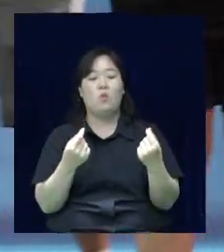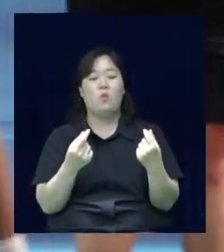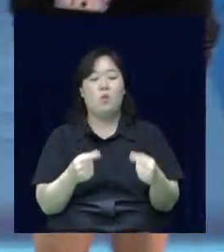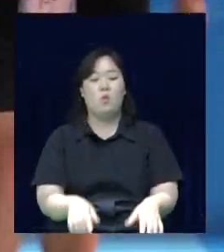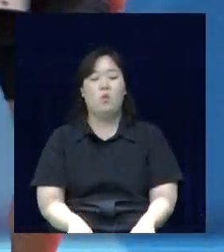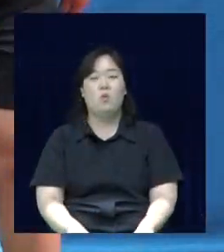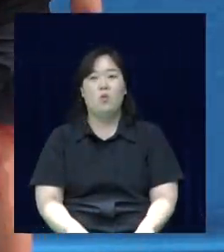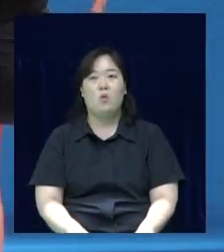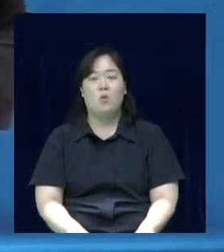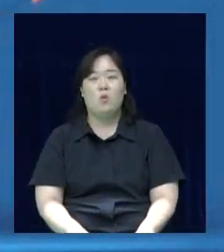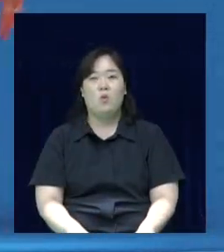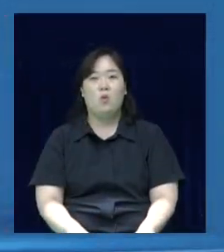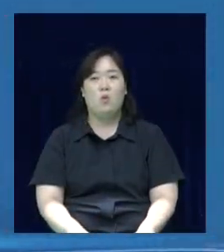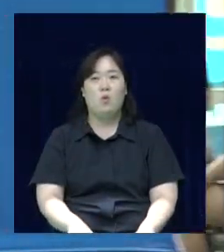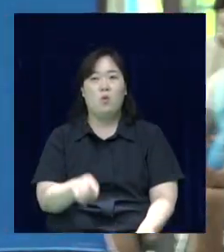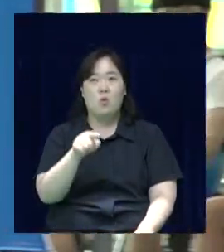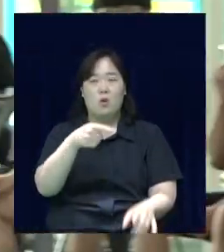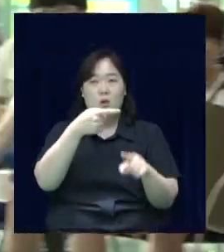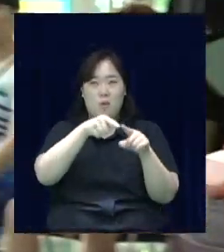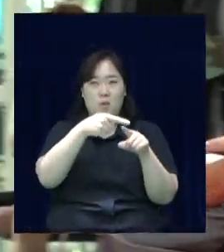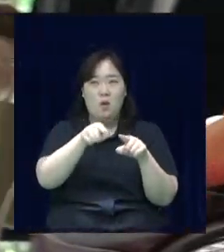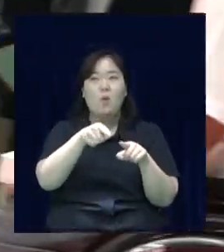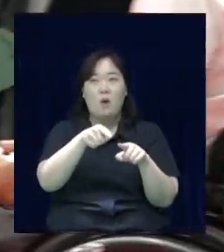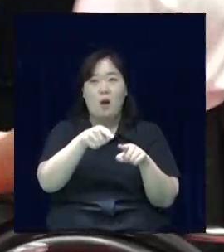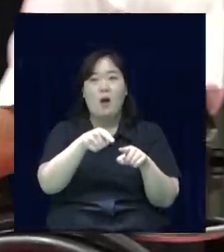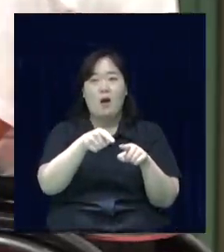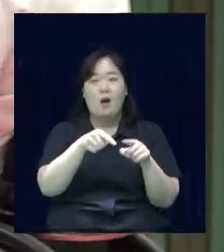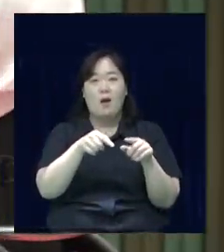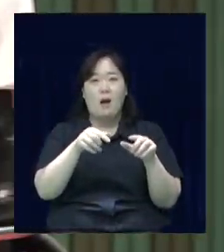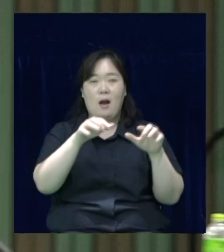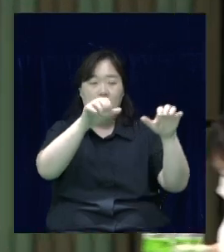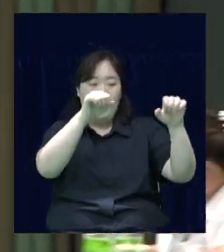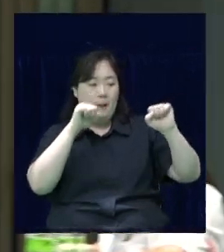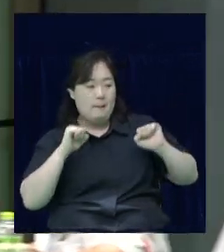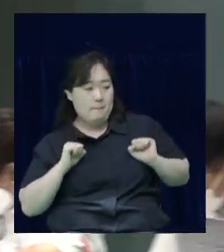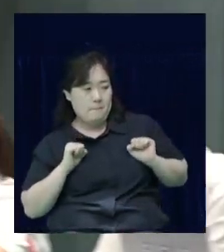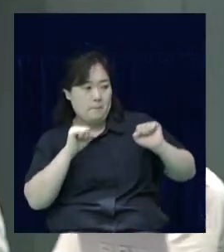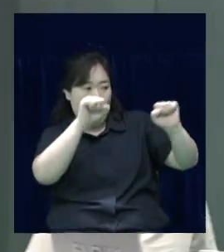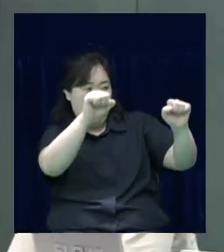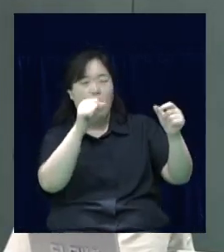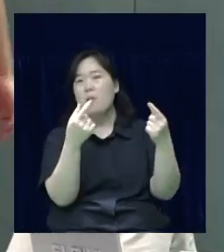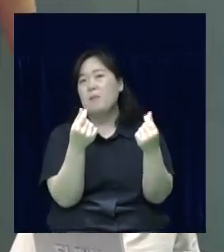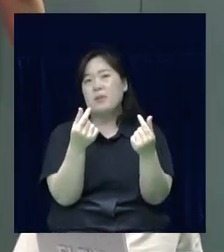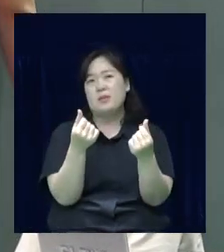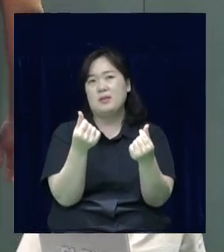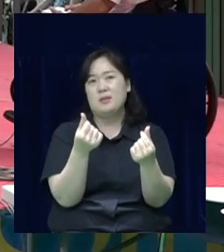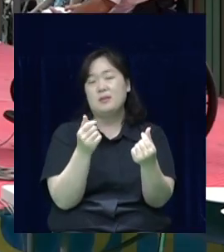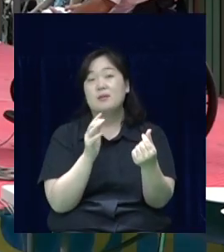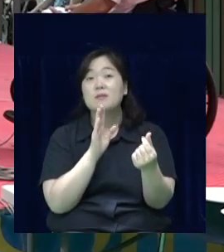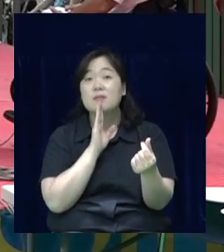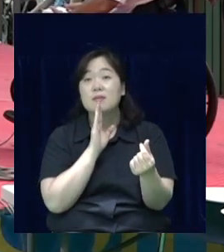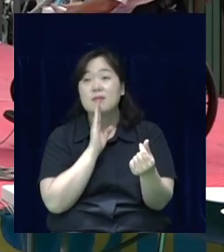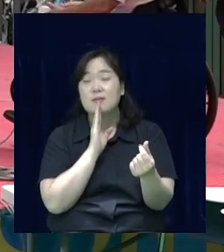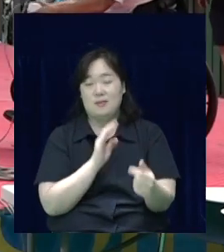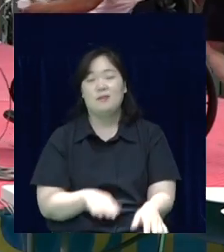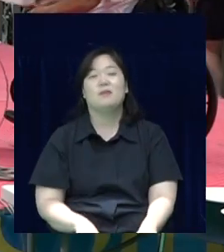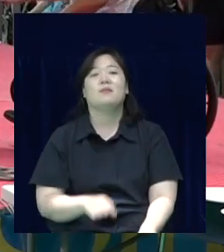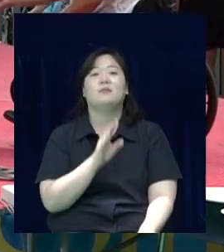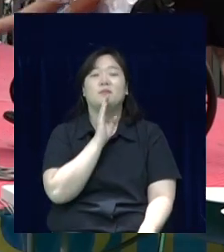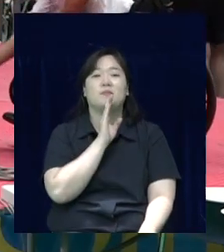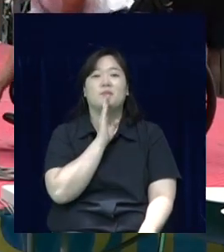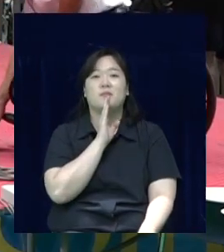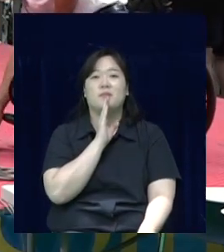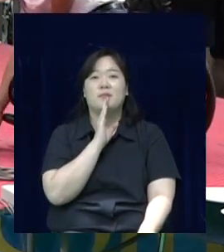좀 이 판정을 하는 부분들 파워리프팅과 좀 거의 유사하다고 보면 될까요? 네 맞습니다. 예, 우리가 그